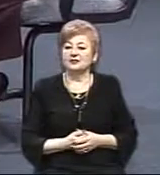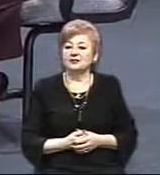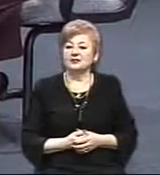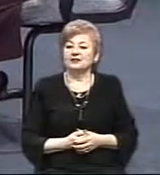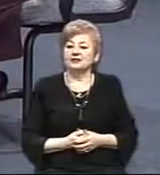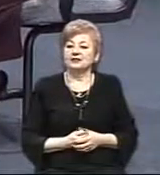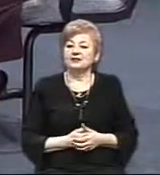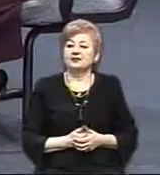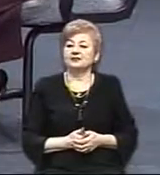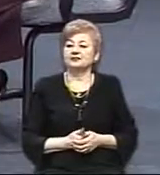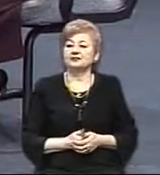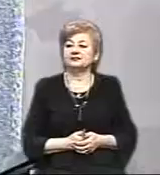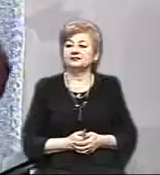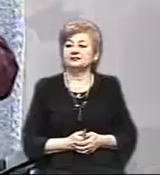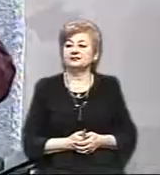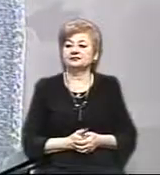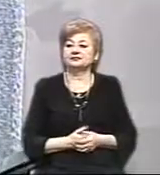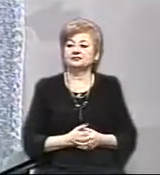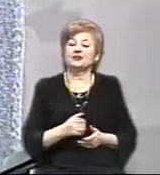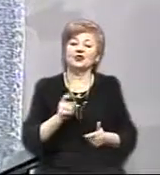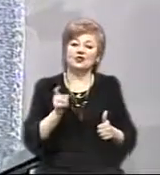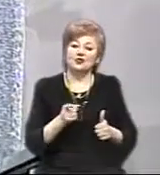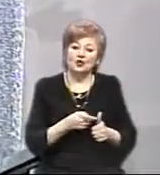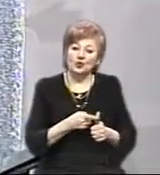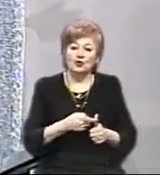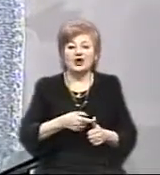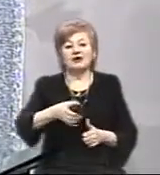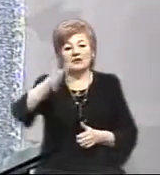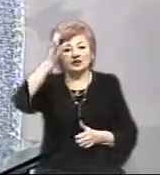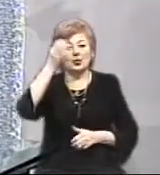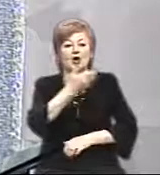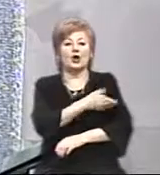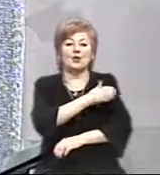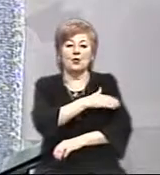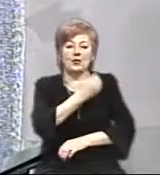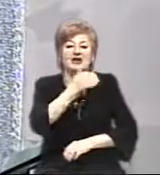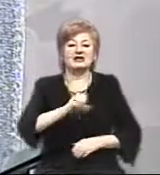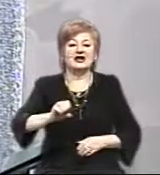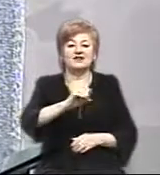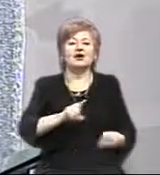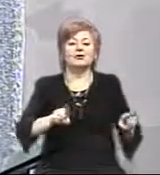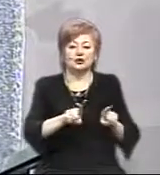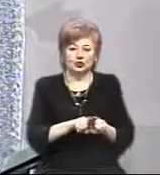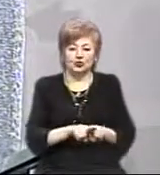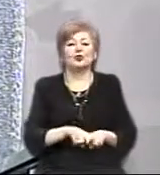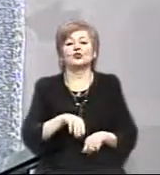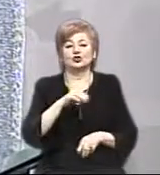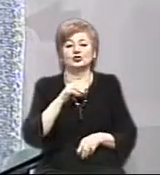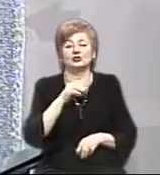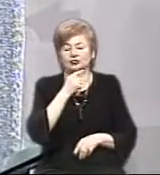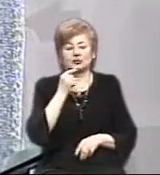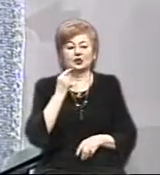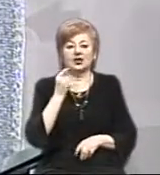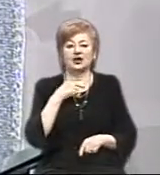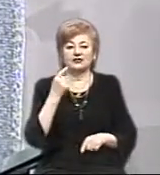Кубік. От, наукове дослідження, яке, по-перше, наукове товариство польське, європейське, там вже теж достатньо про це говорив Андрій